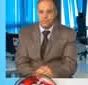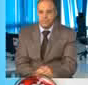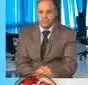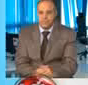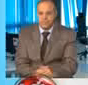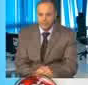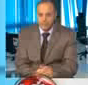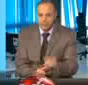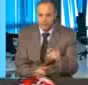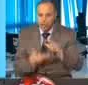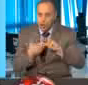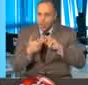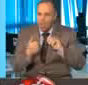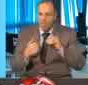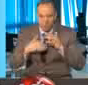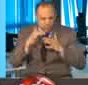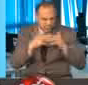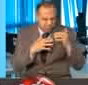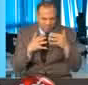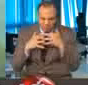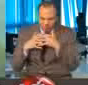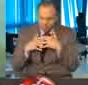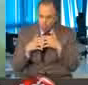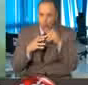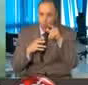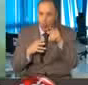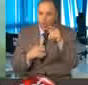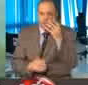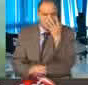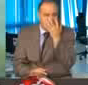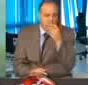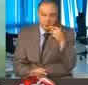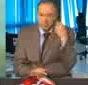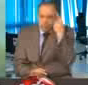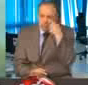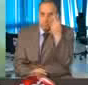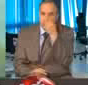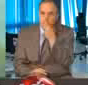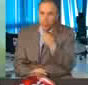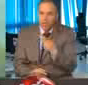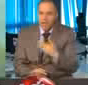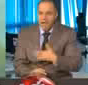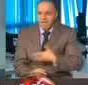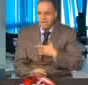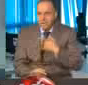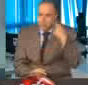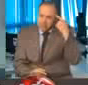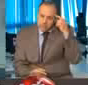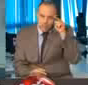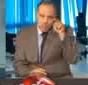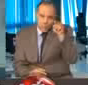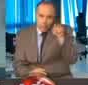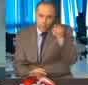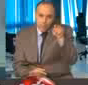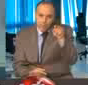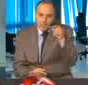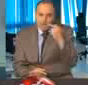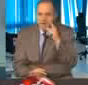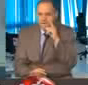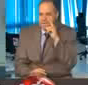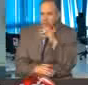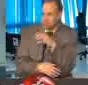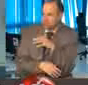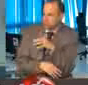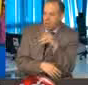هي ألوان مبعثرة بانسجام في لحظة حزن، ربما لحظة فرح أو تأمل. هي عفوية امرأة،